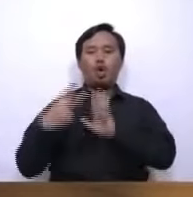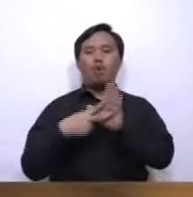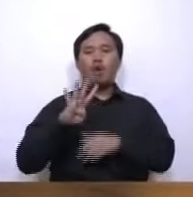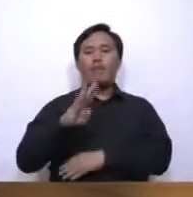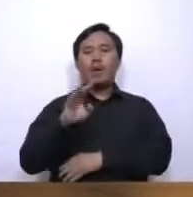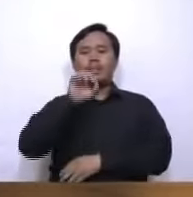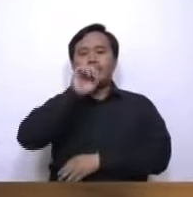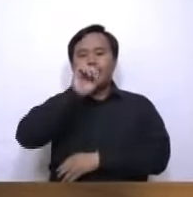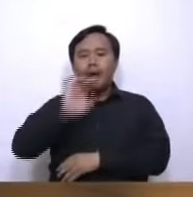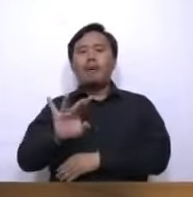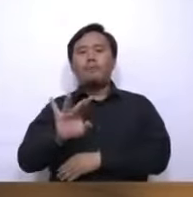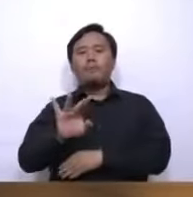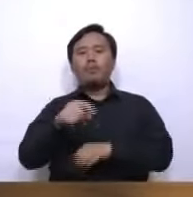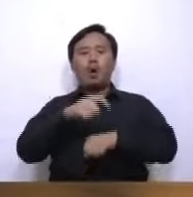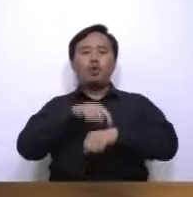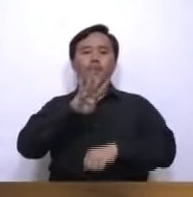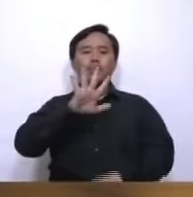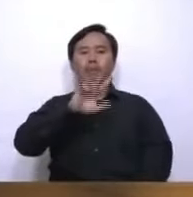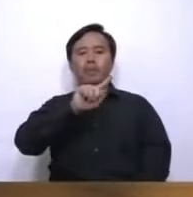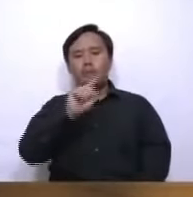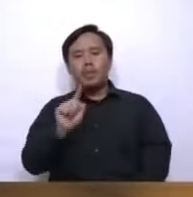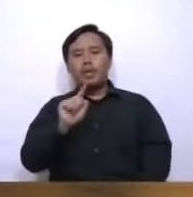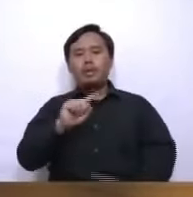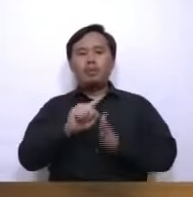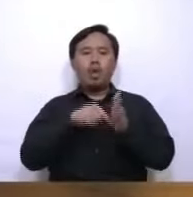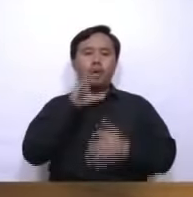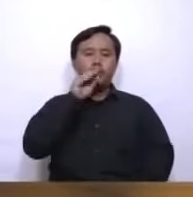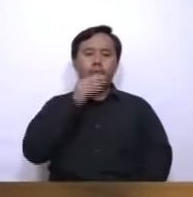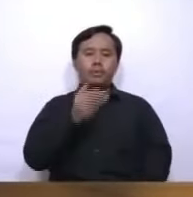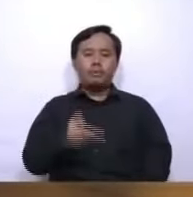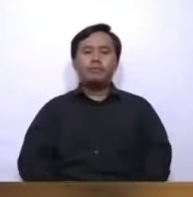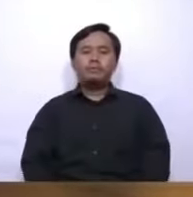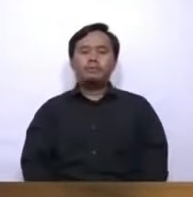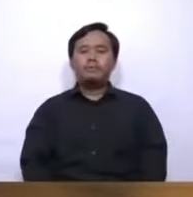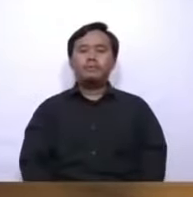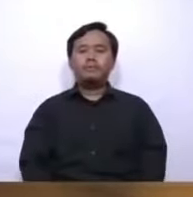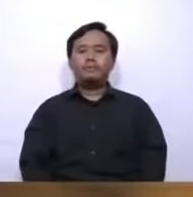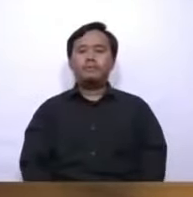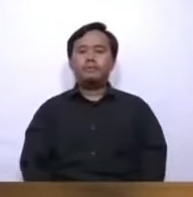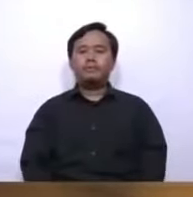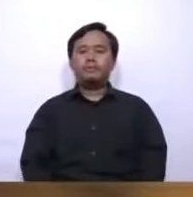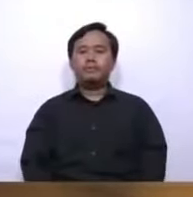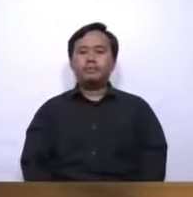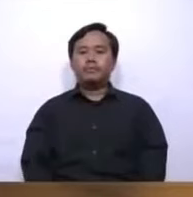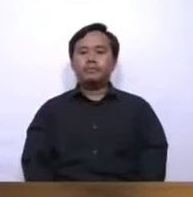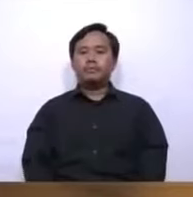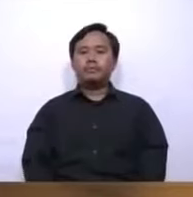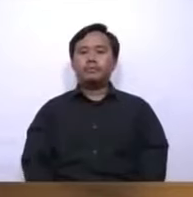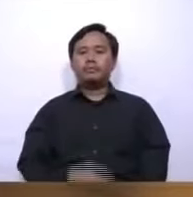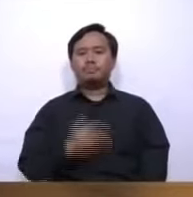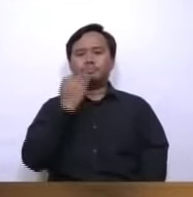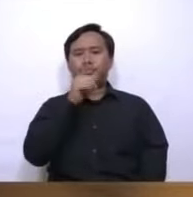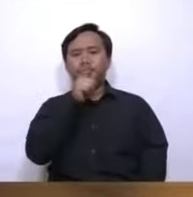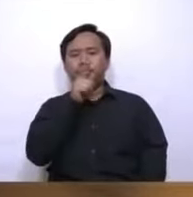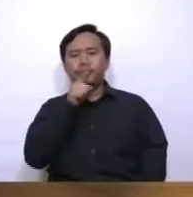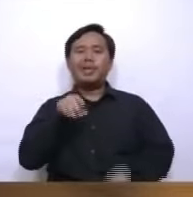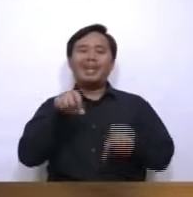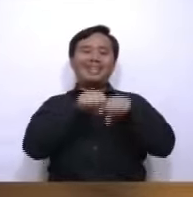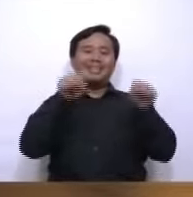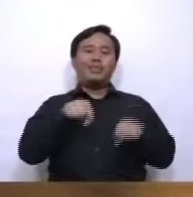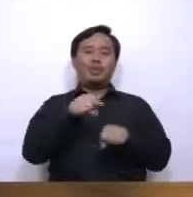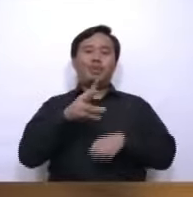menanggapi kembali dalam waktu 45 detik dimulai sejak berbicara. Merit system adalah sebuah sistem yang bisa dibangun dalam membangun